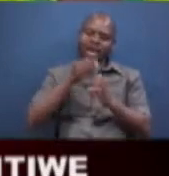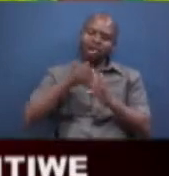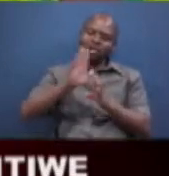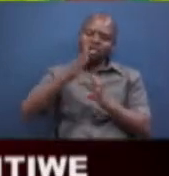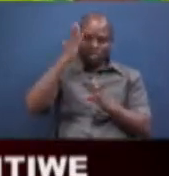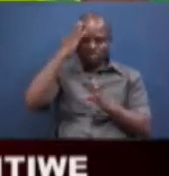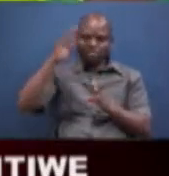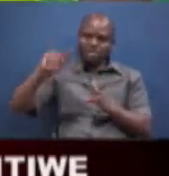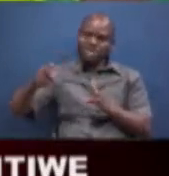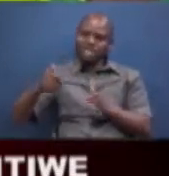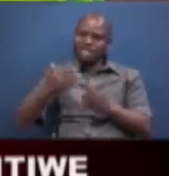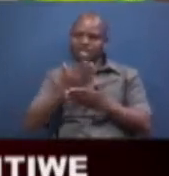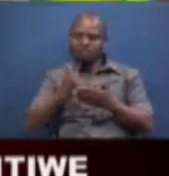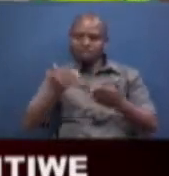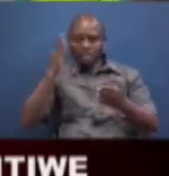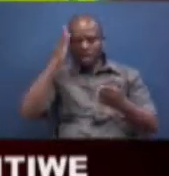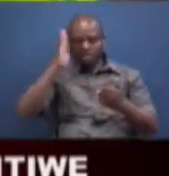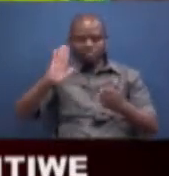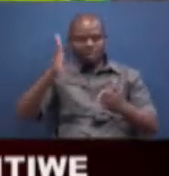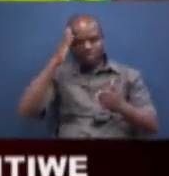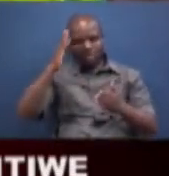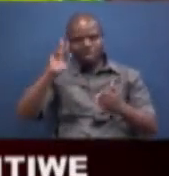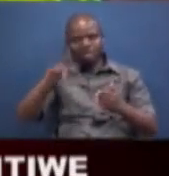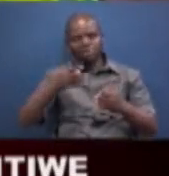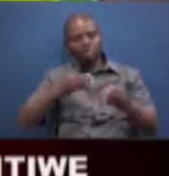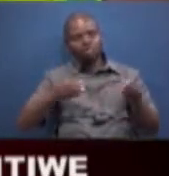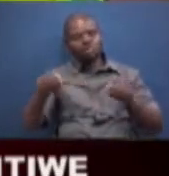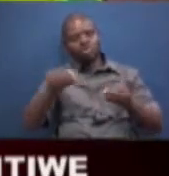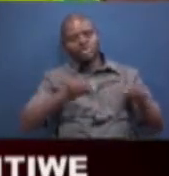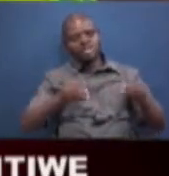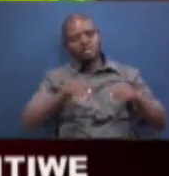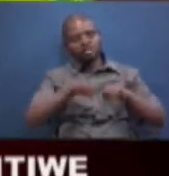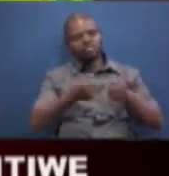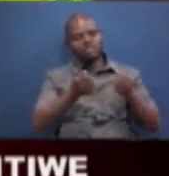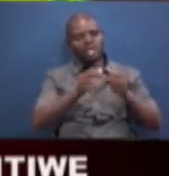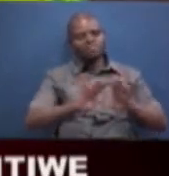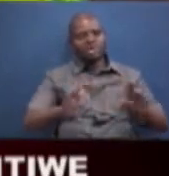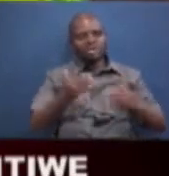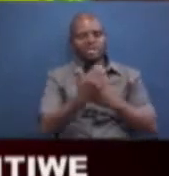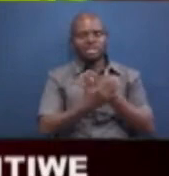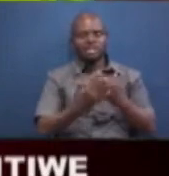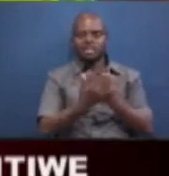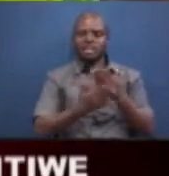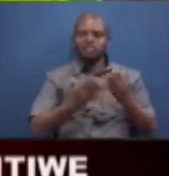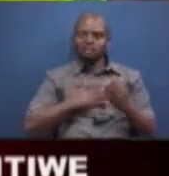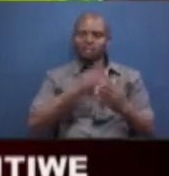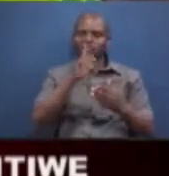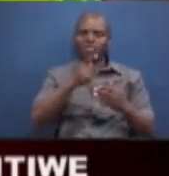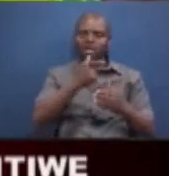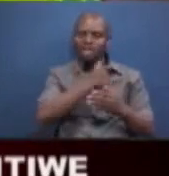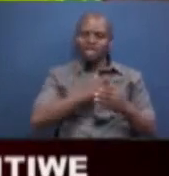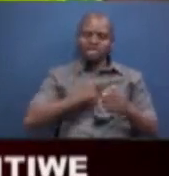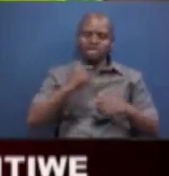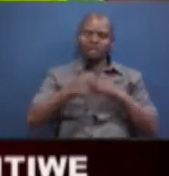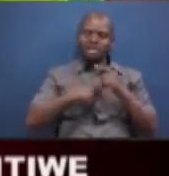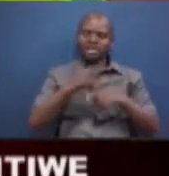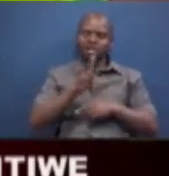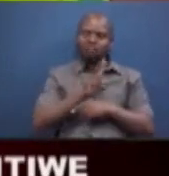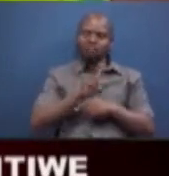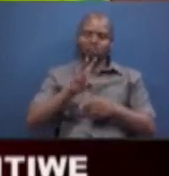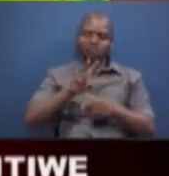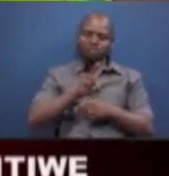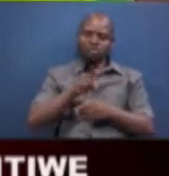ipi na sababu zao tunazijua ni zipi, ikiwemo uchochezi wa kuvunja amani ya nchi yetu ambao rais wetu ameendelea